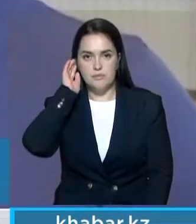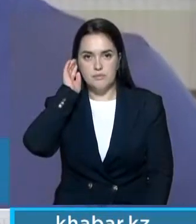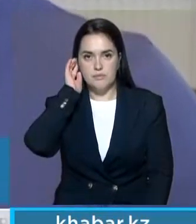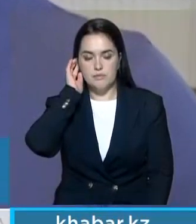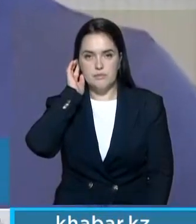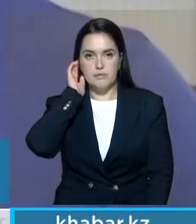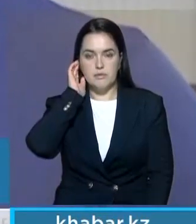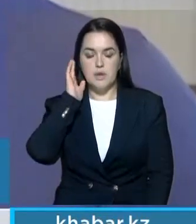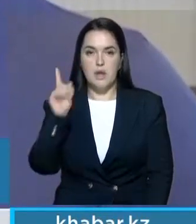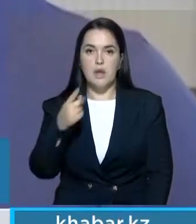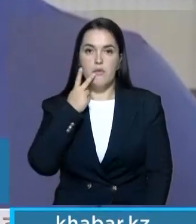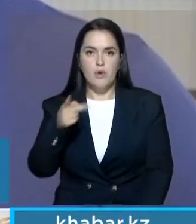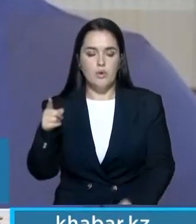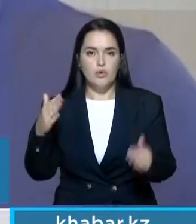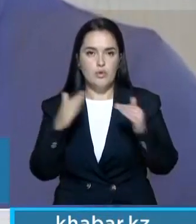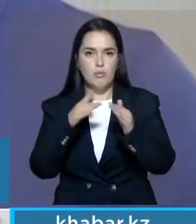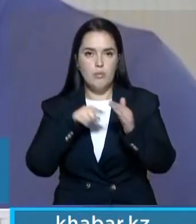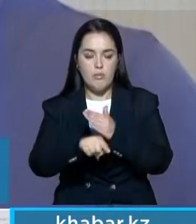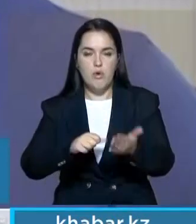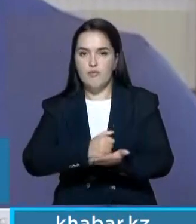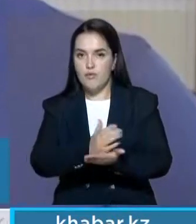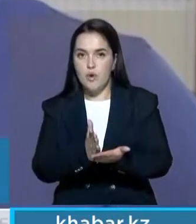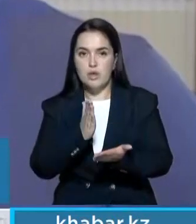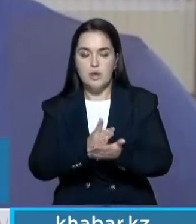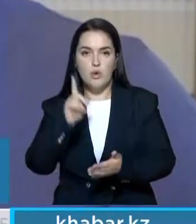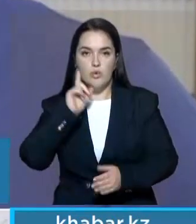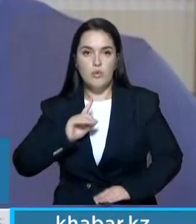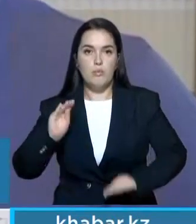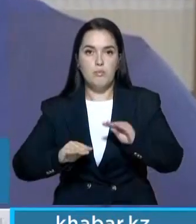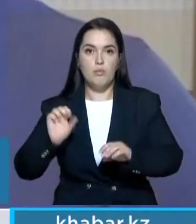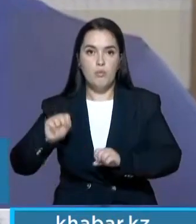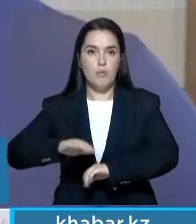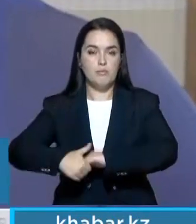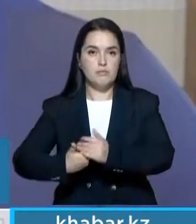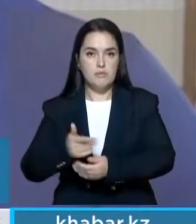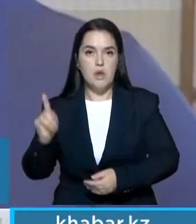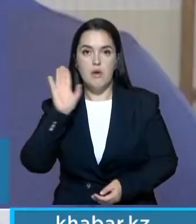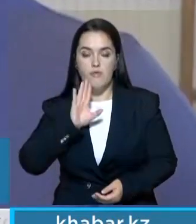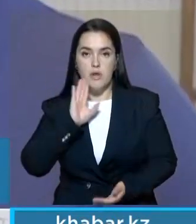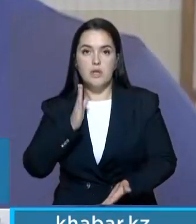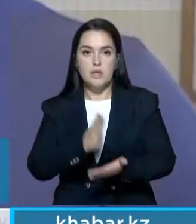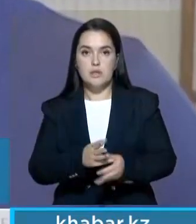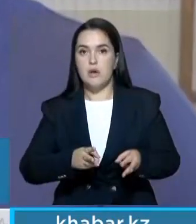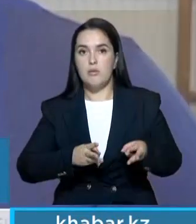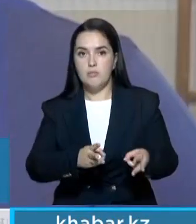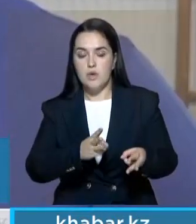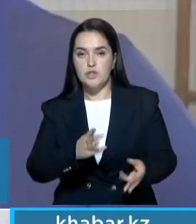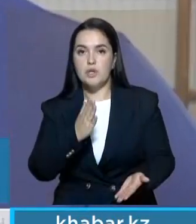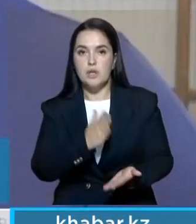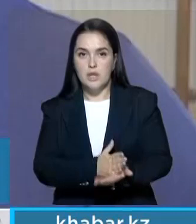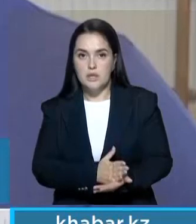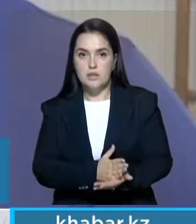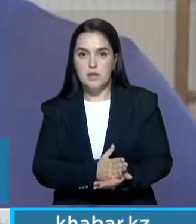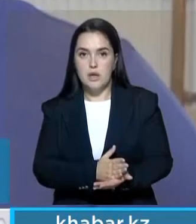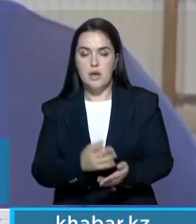будут полностью благоустроены, значит, они будут дома. Вам сегодня удалось помыть руки в данной комнате, посмотреть печь-котел, которая стоит длительного